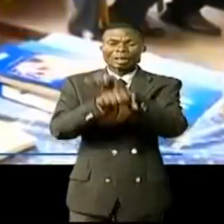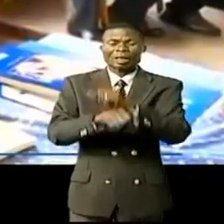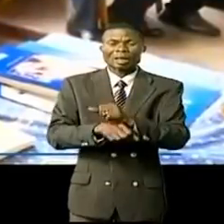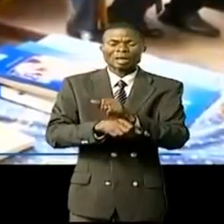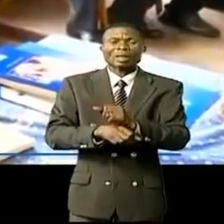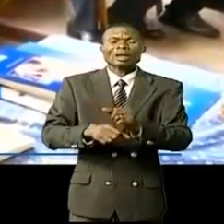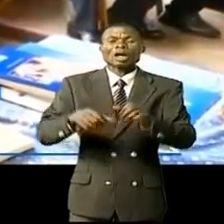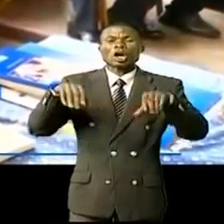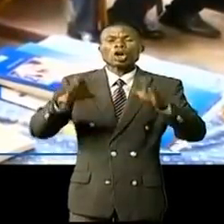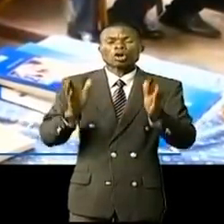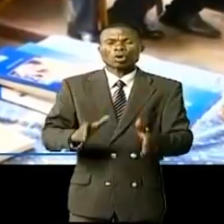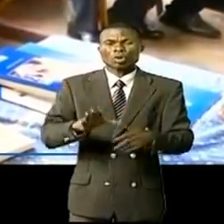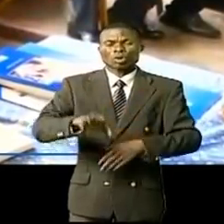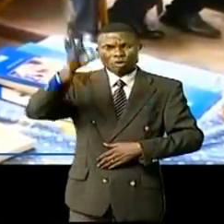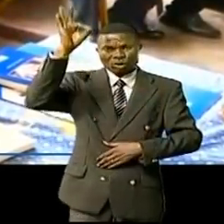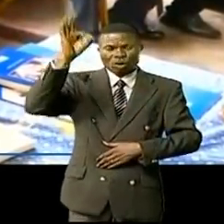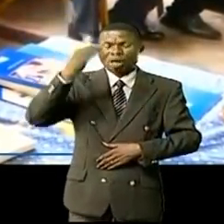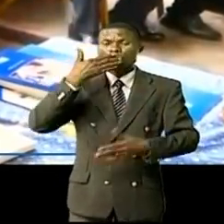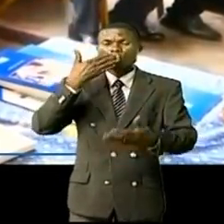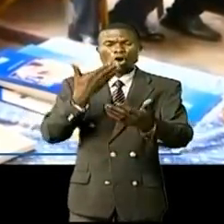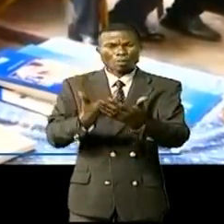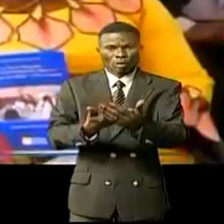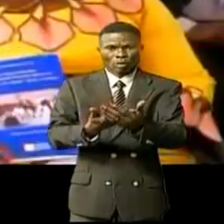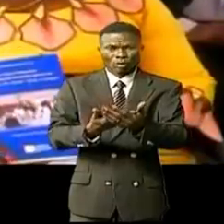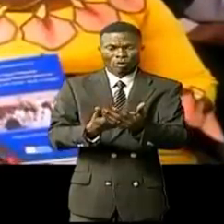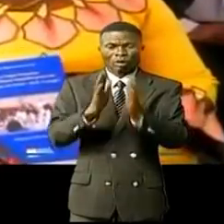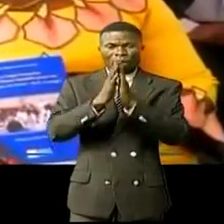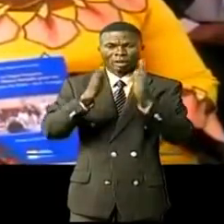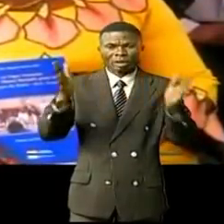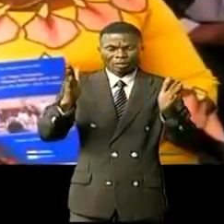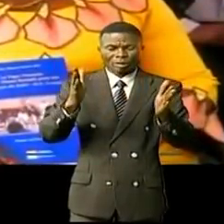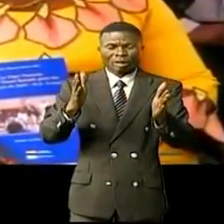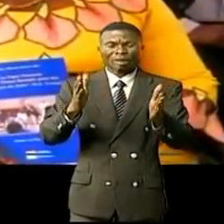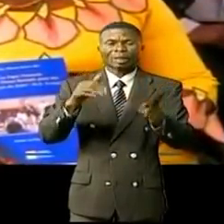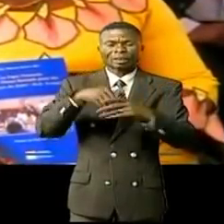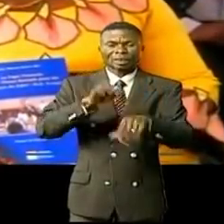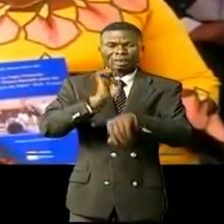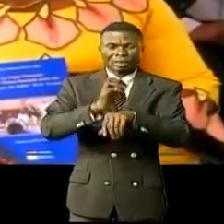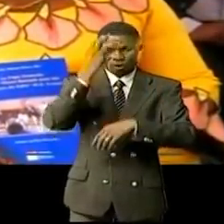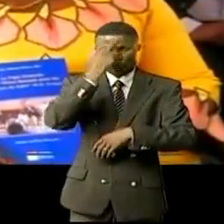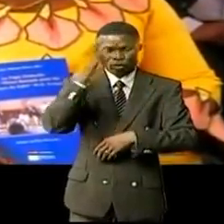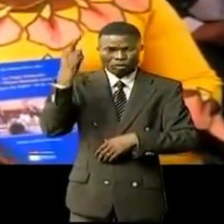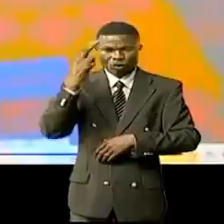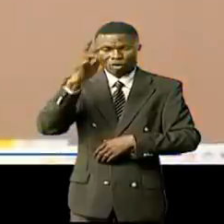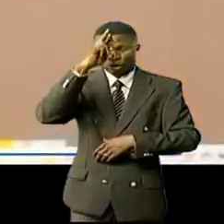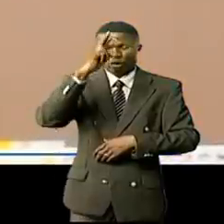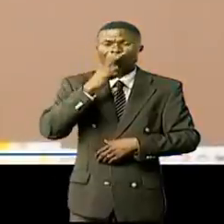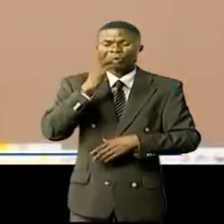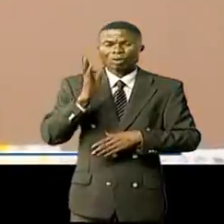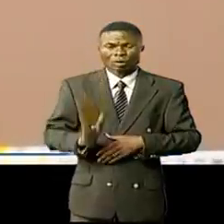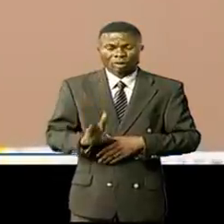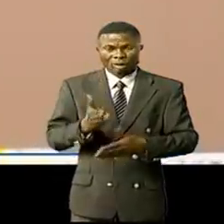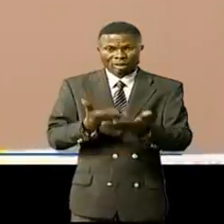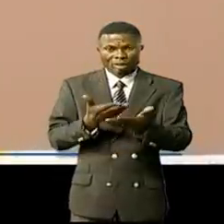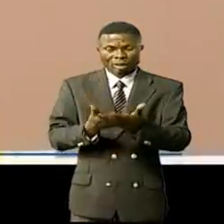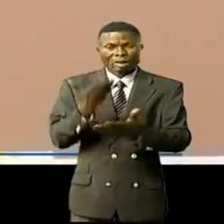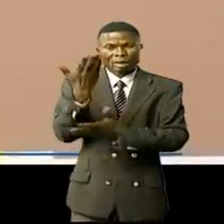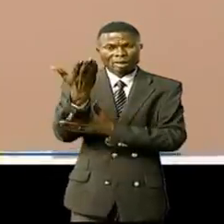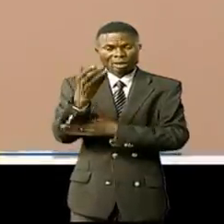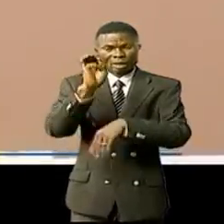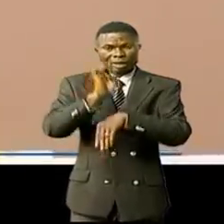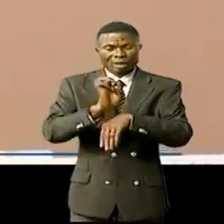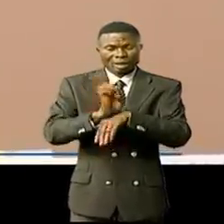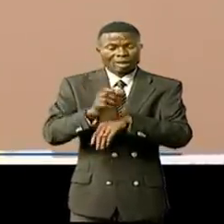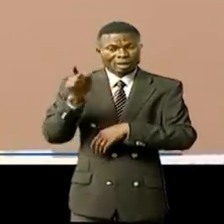retenu comme un exemplaire à l'inculturation liturgique de l'Église catholique romaine, d'où son appel à l'Église